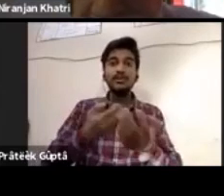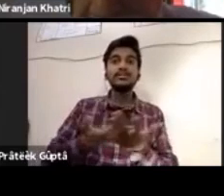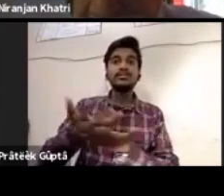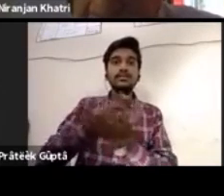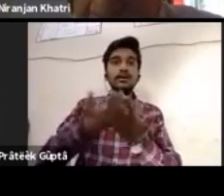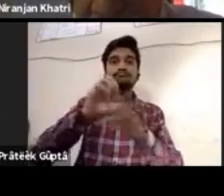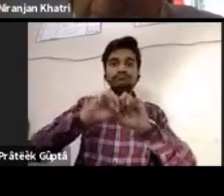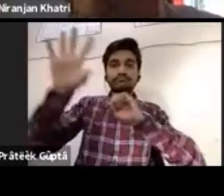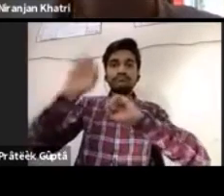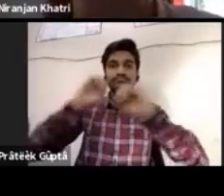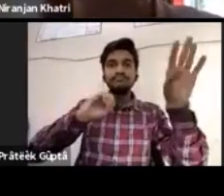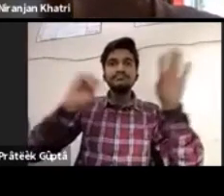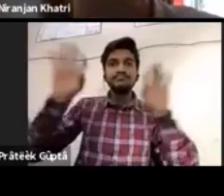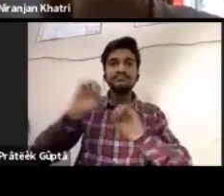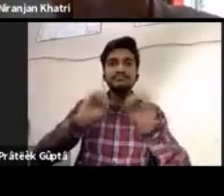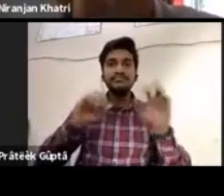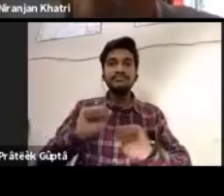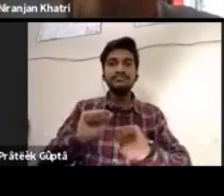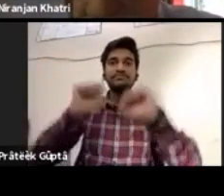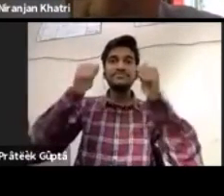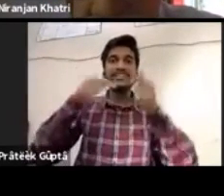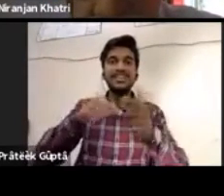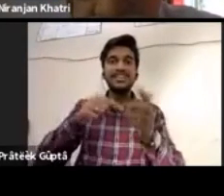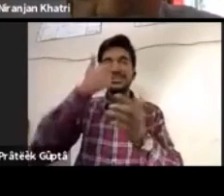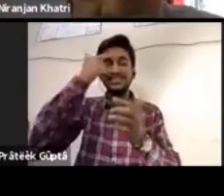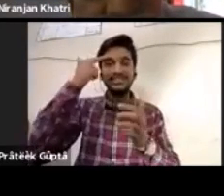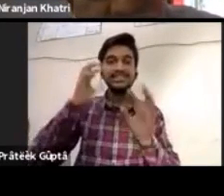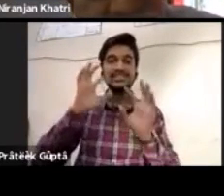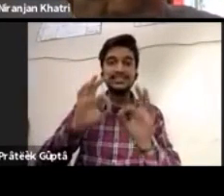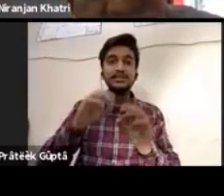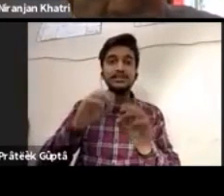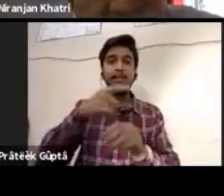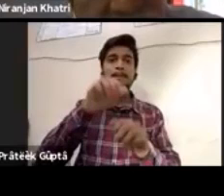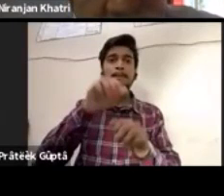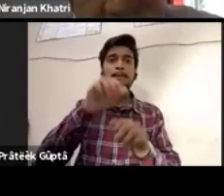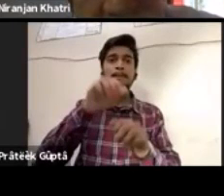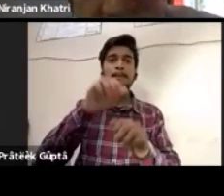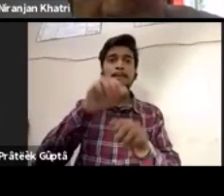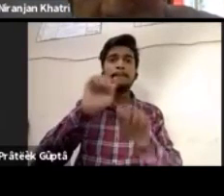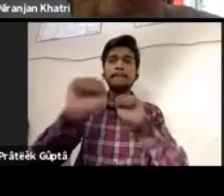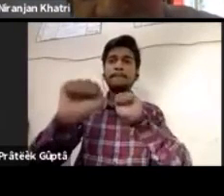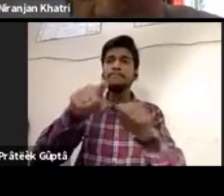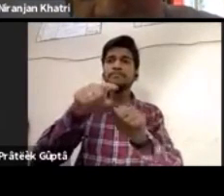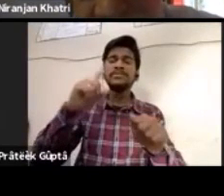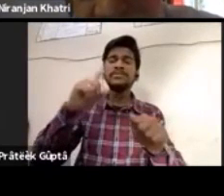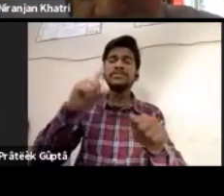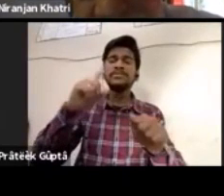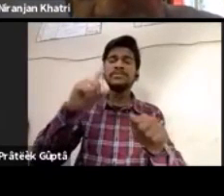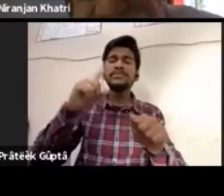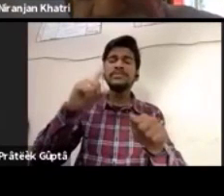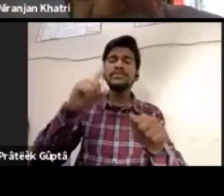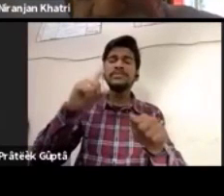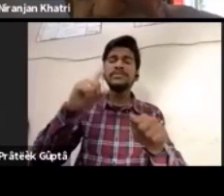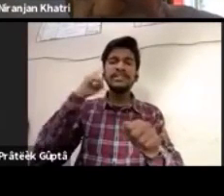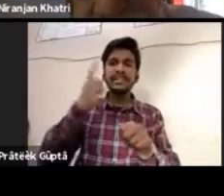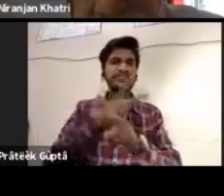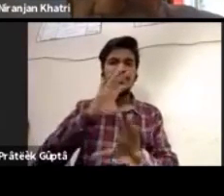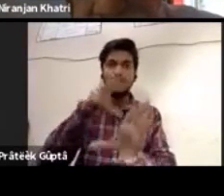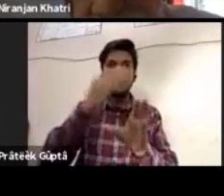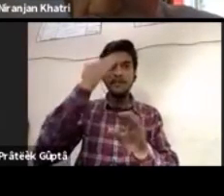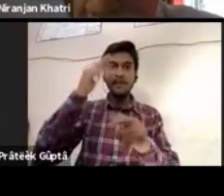से रहेगा कि आप भी अपने कॉन्टेक्ट अपने बारे में जो इन्फॉर्मेशन है, इस प्रोग्राम के बारे में जो इन्फॉर्मेशन है, दिव्यांगजन तक पहुंचा